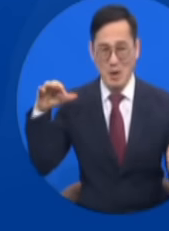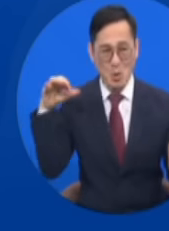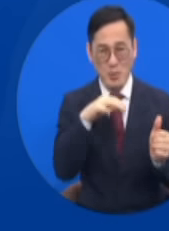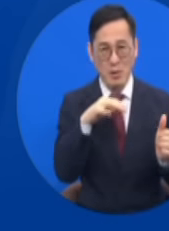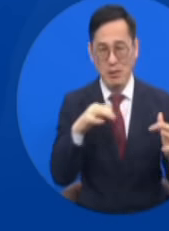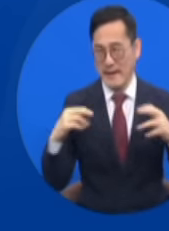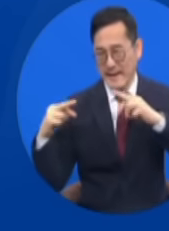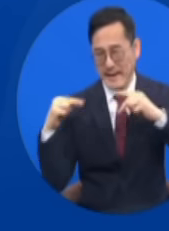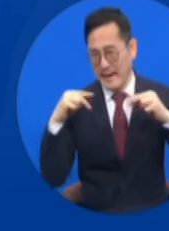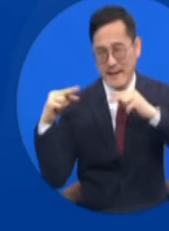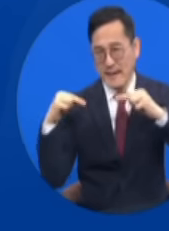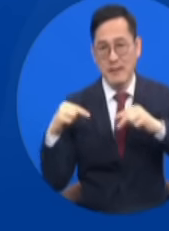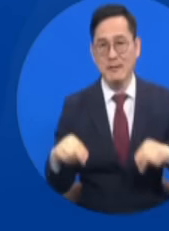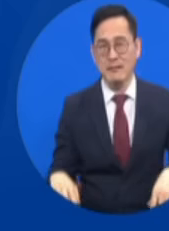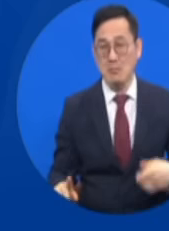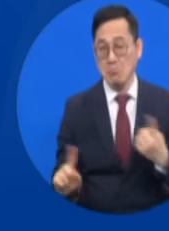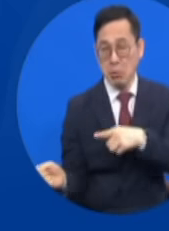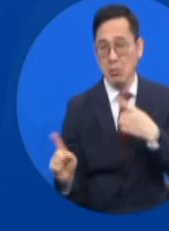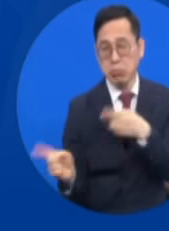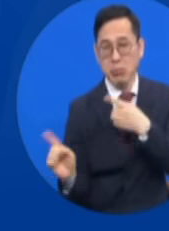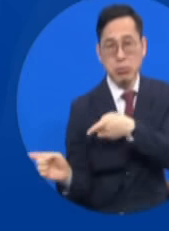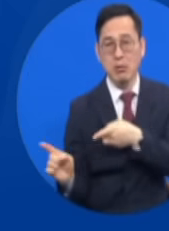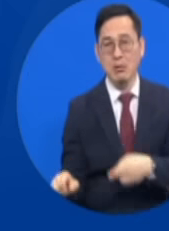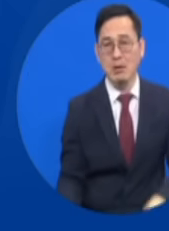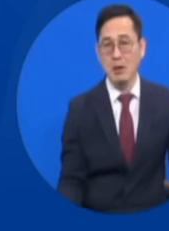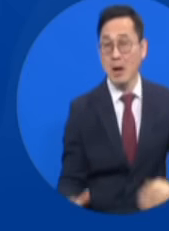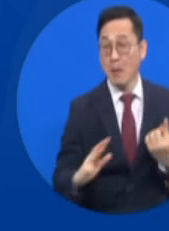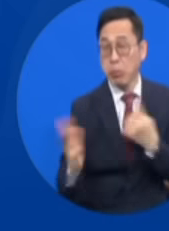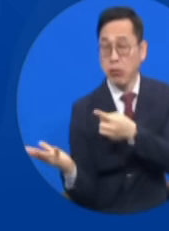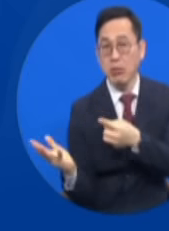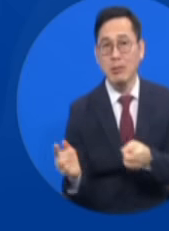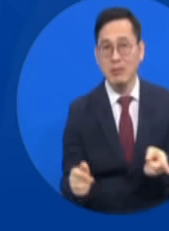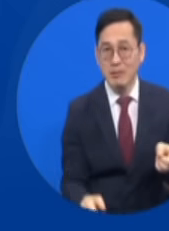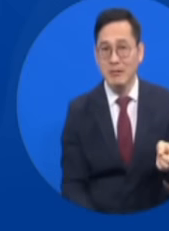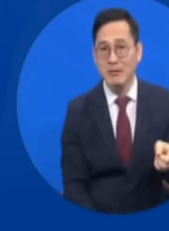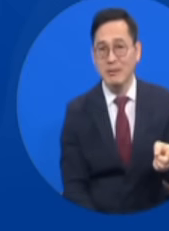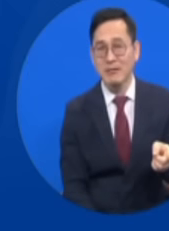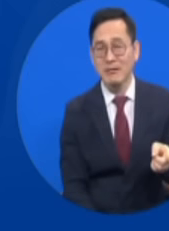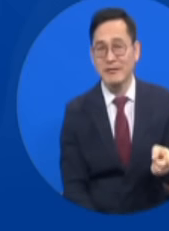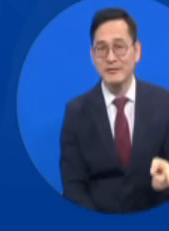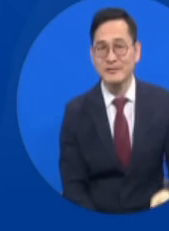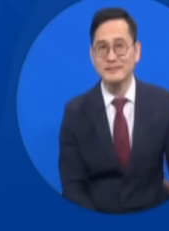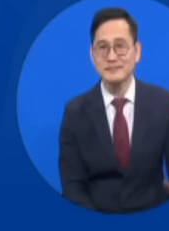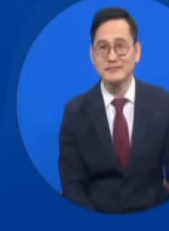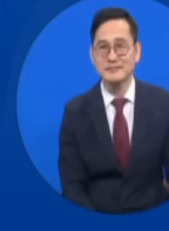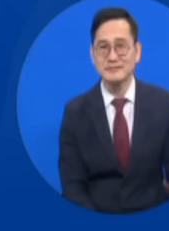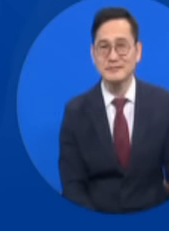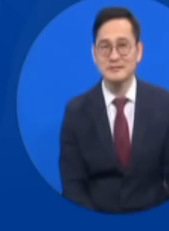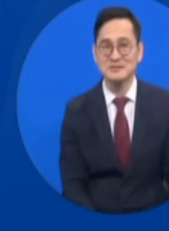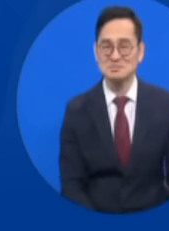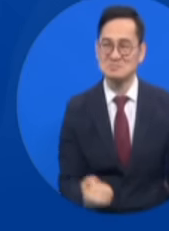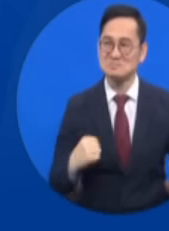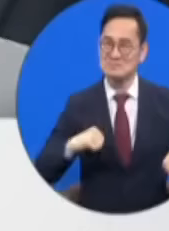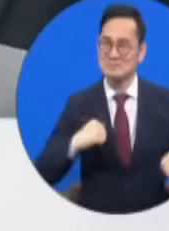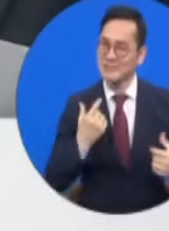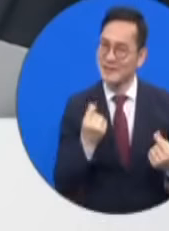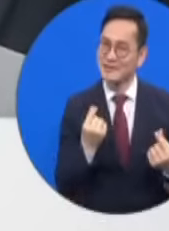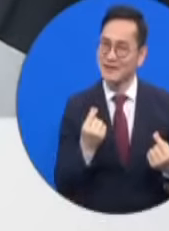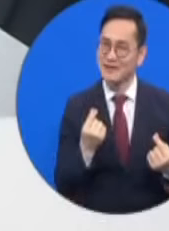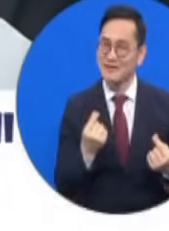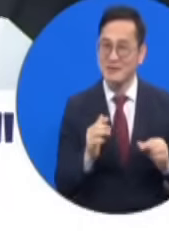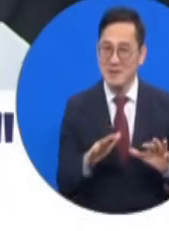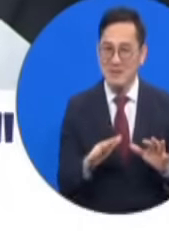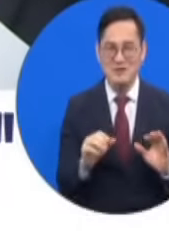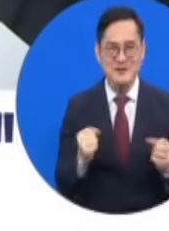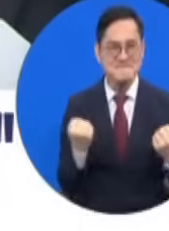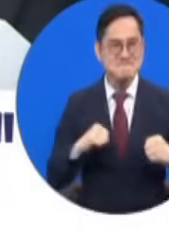국회의원들과 굉장히 말싸움해서 굉장히 다 뭐 말싸움을 하시면서 뭐 어찌됐든 이제 그런 성향을 보이셨는데 그것 때문에 하는 것이